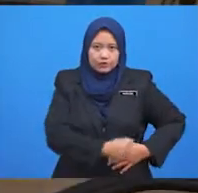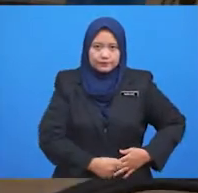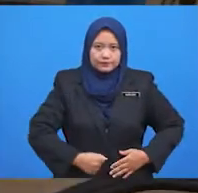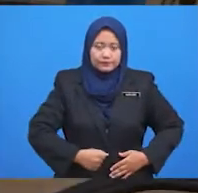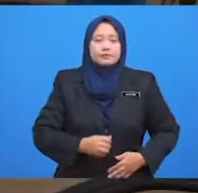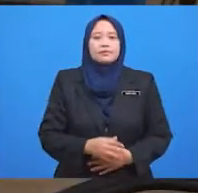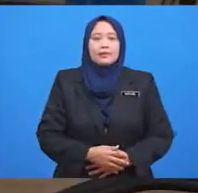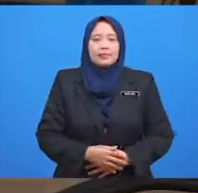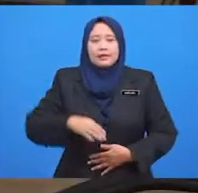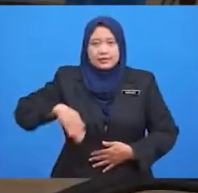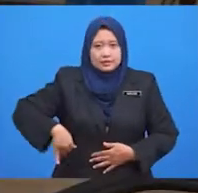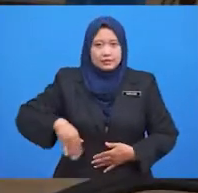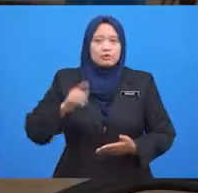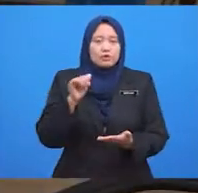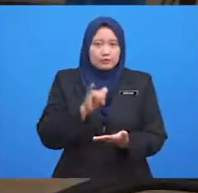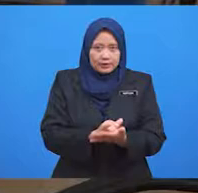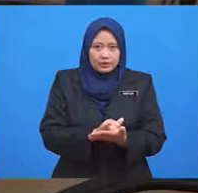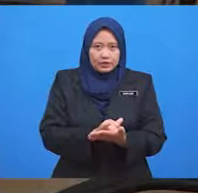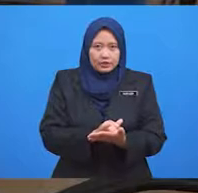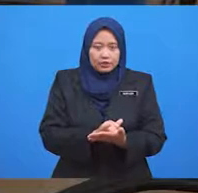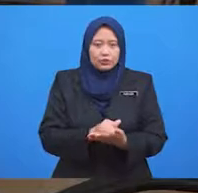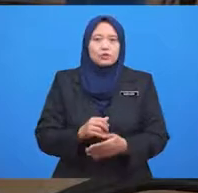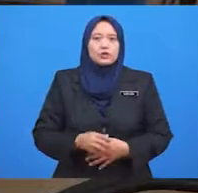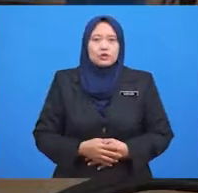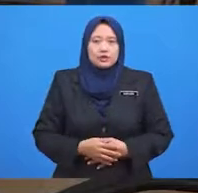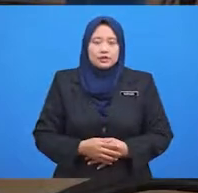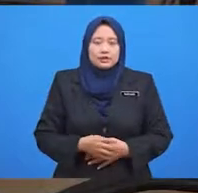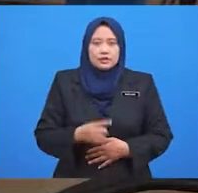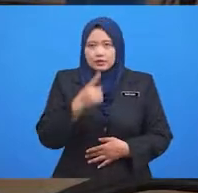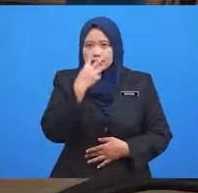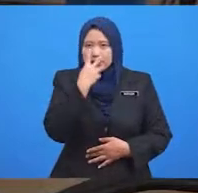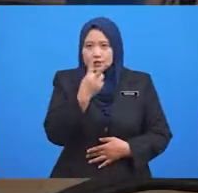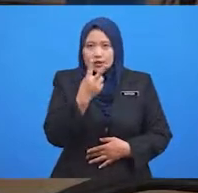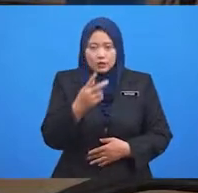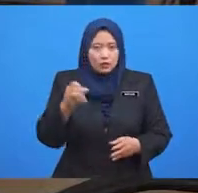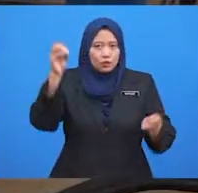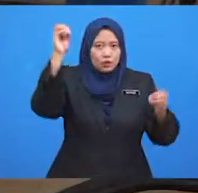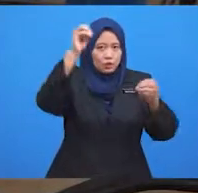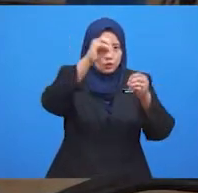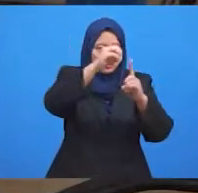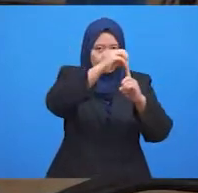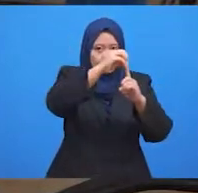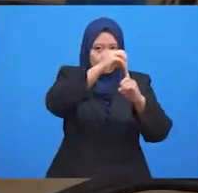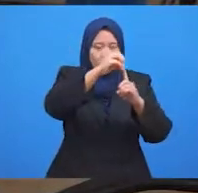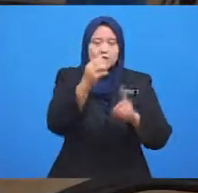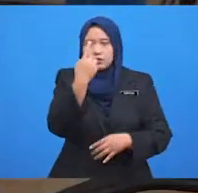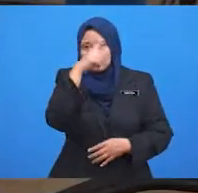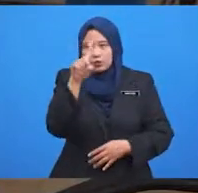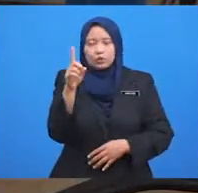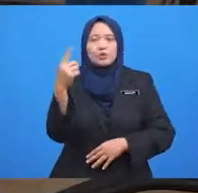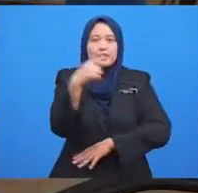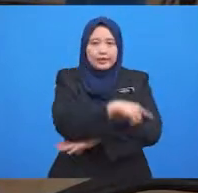Sebelum itu, kita akan lihat terlebih dahulu objektif pembelajaran yang perlu pelajar capai untuk hari